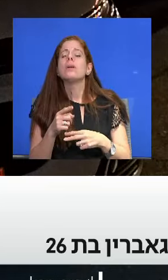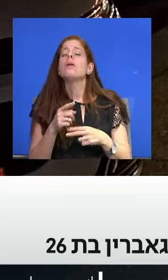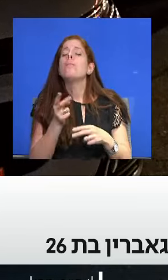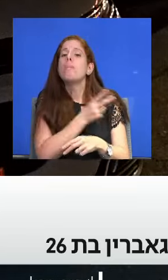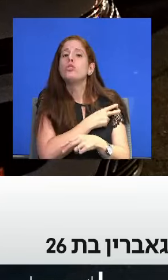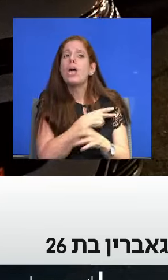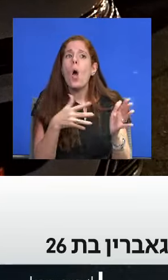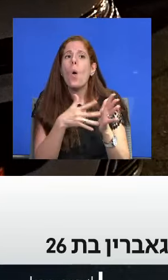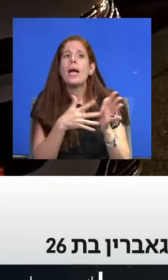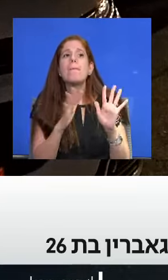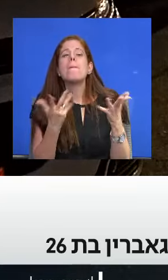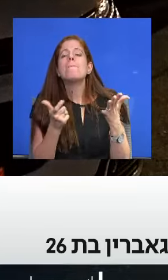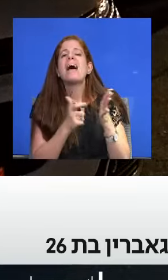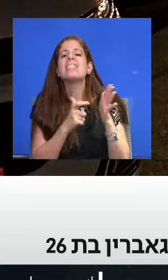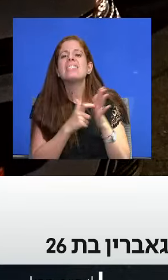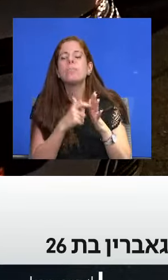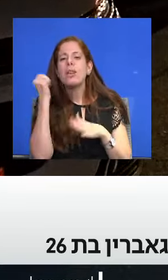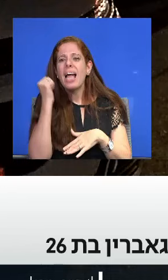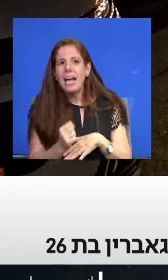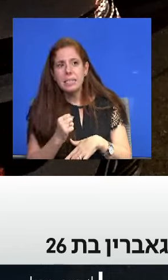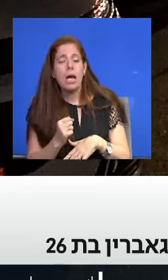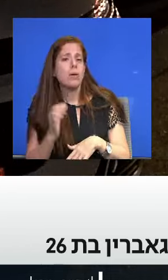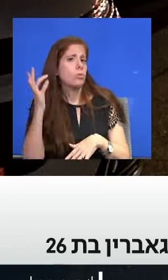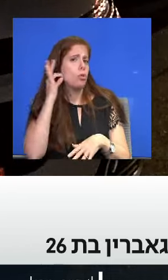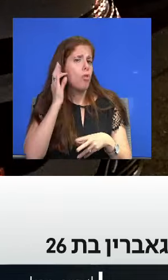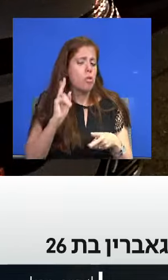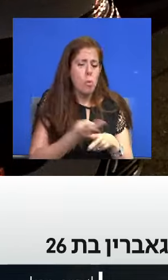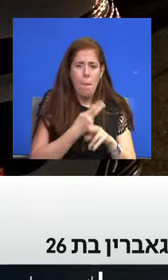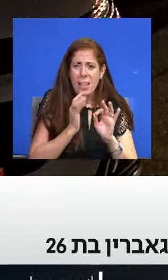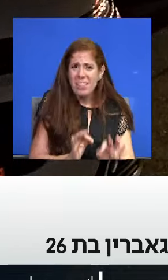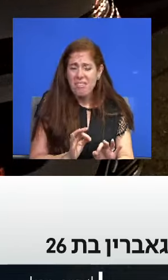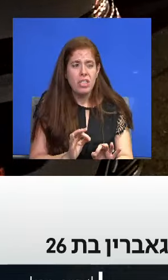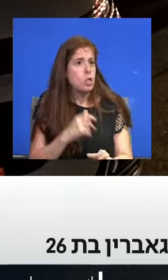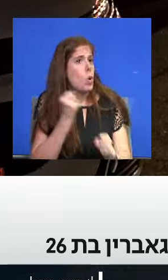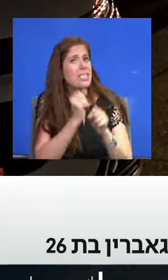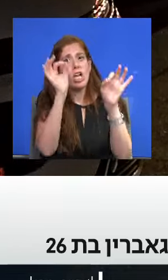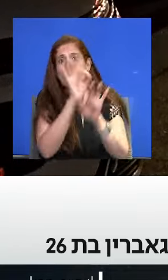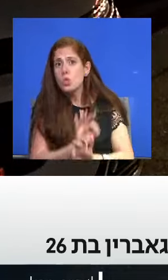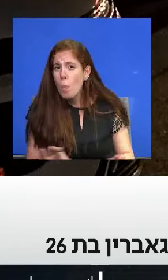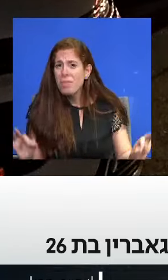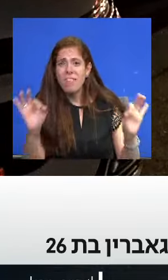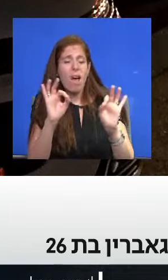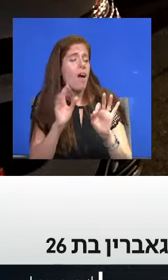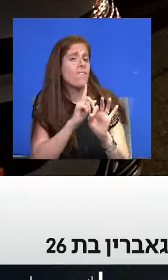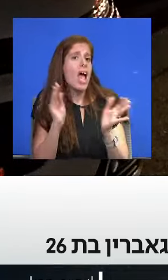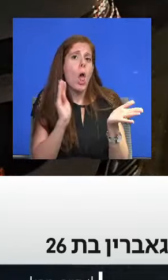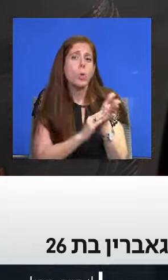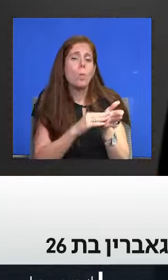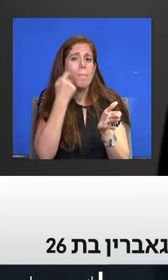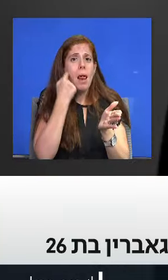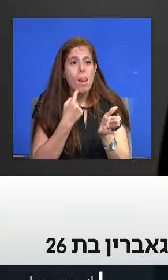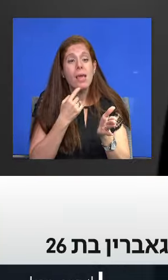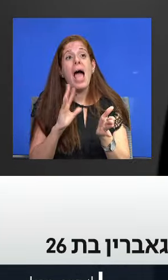כרגע מה הנסיבות לרצח, מדובר באישה נורמטיבית שלא עשתה שום דבר ואין לה שום רישום פלילי. האם